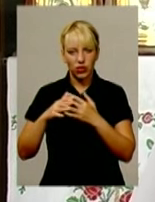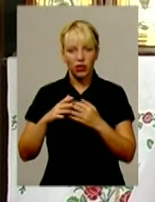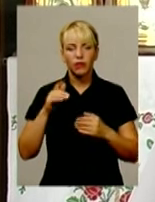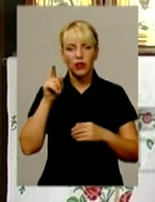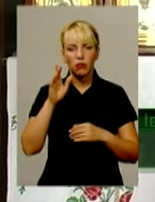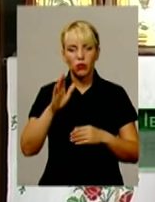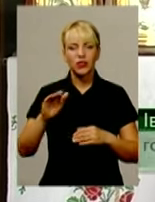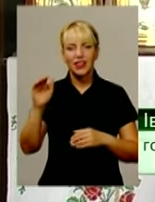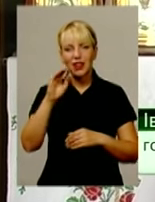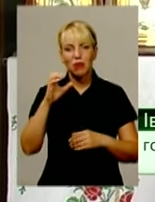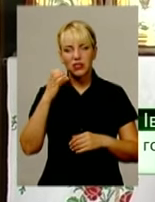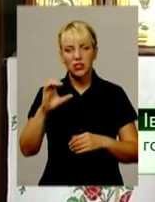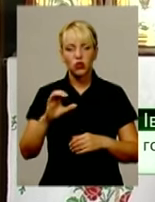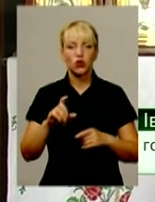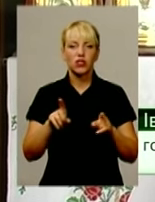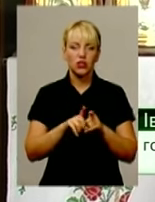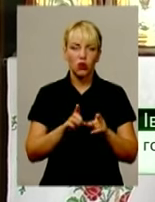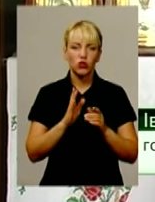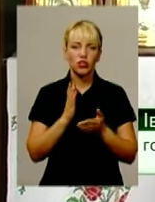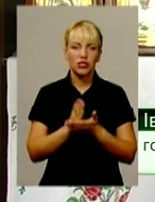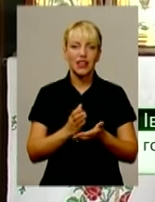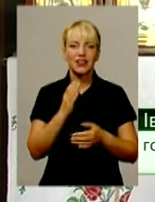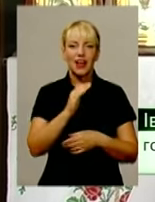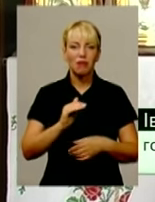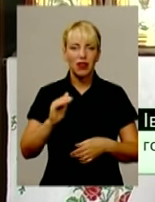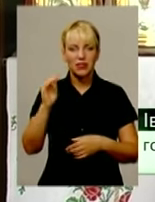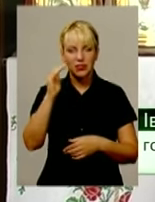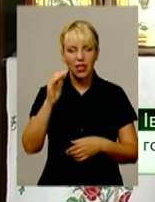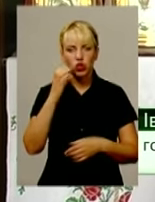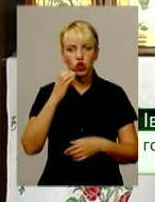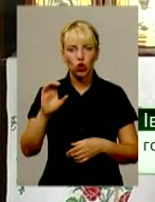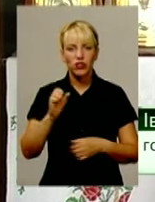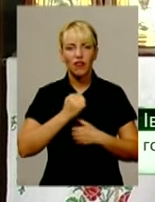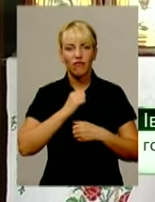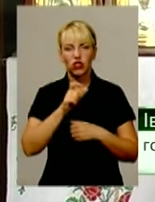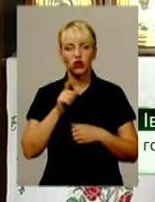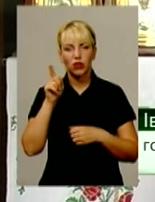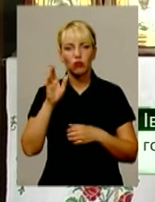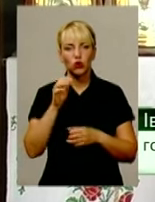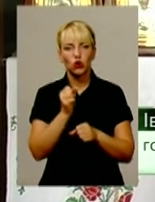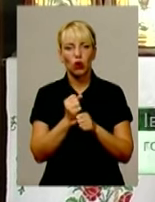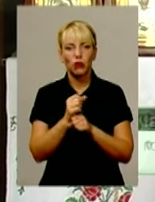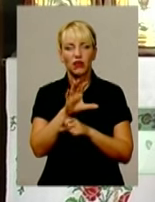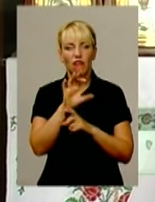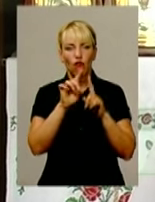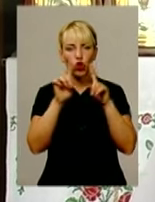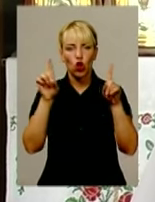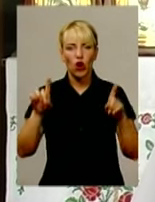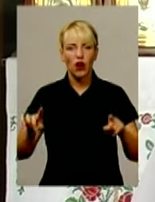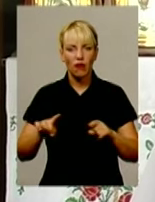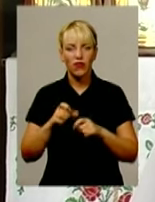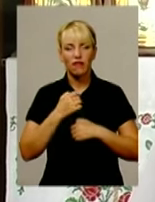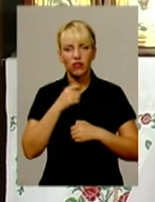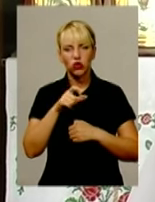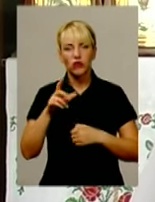є своя Небесна Сотня вже військових. Там будуть зроблені і фотографії військових, тому що ми на День Незалежності, на